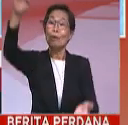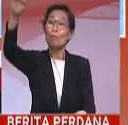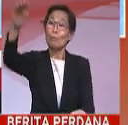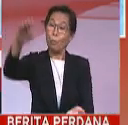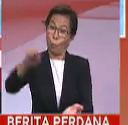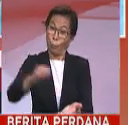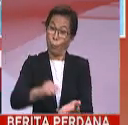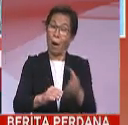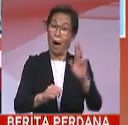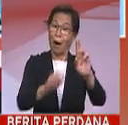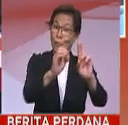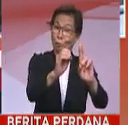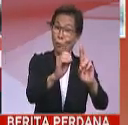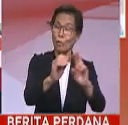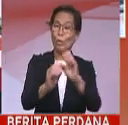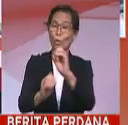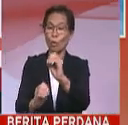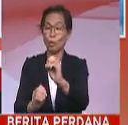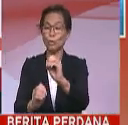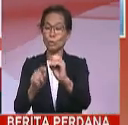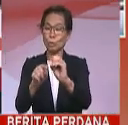menurunkan nilai R0 kepada